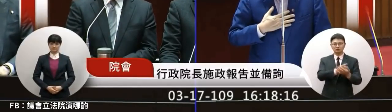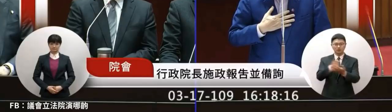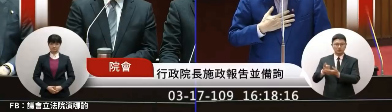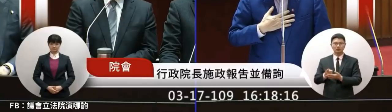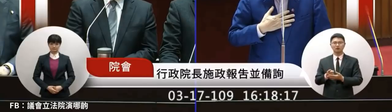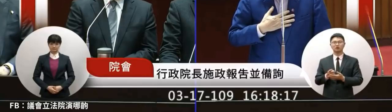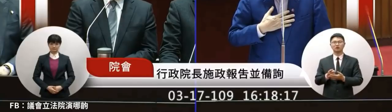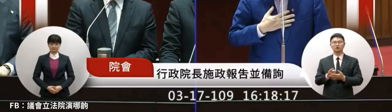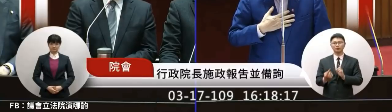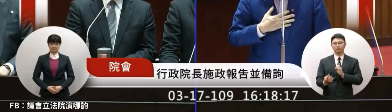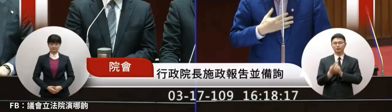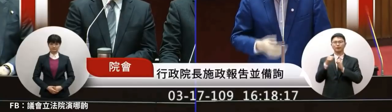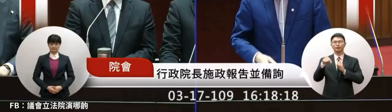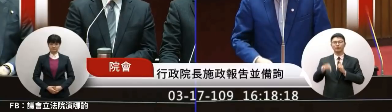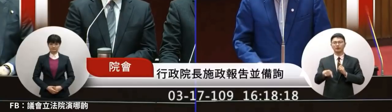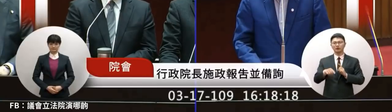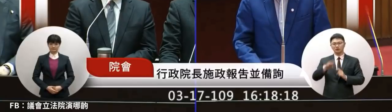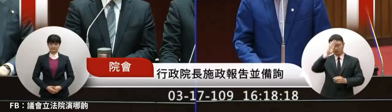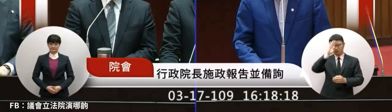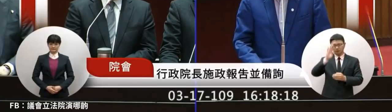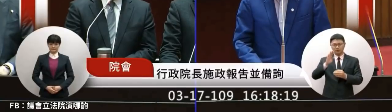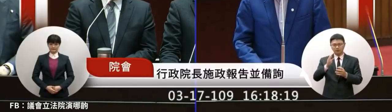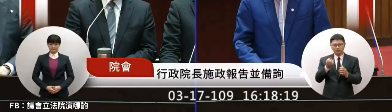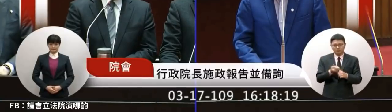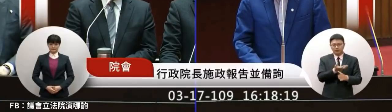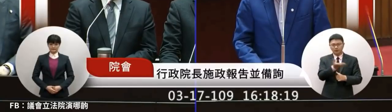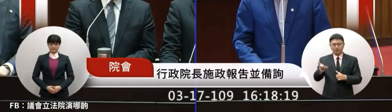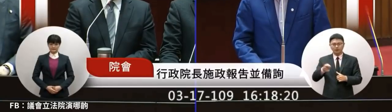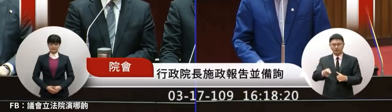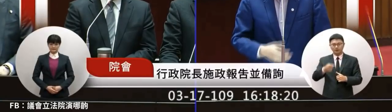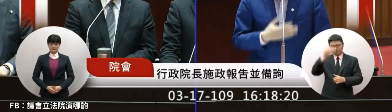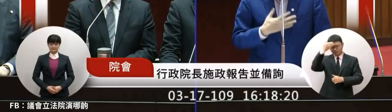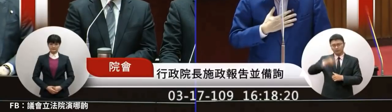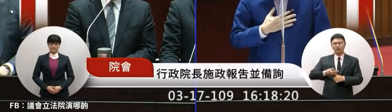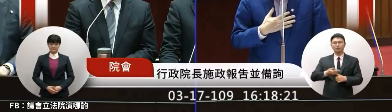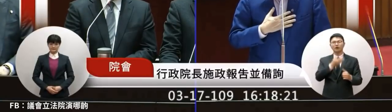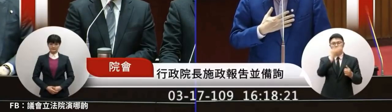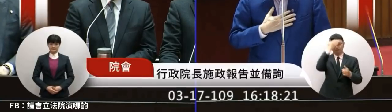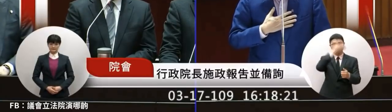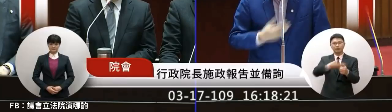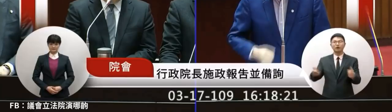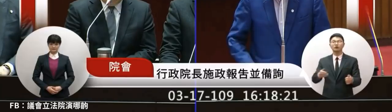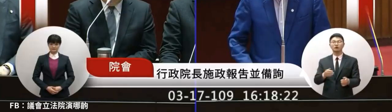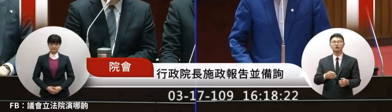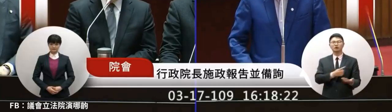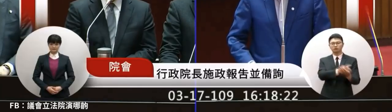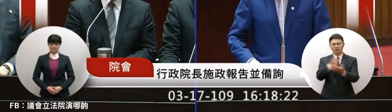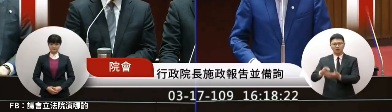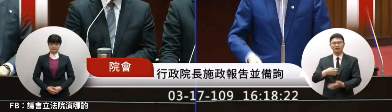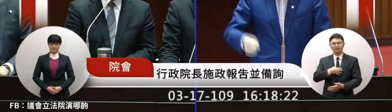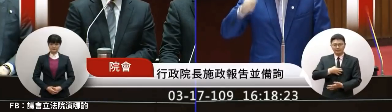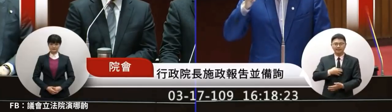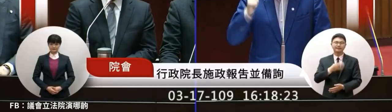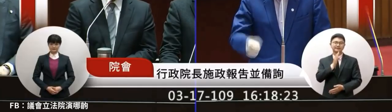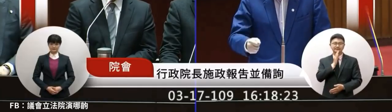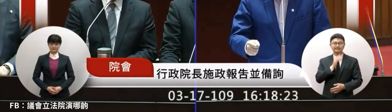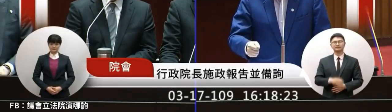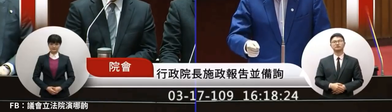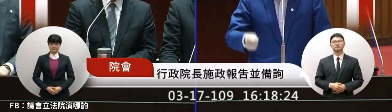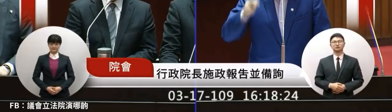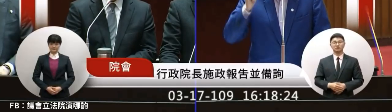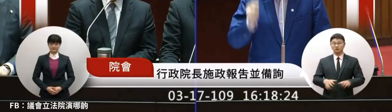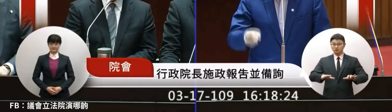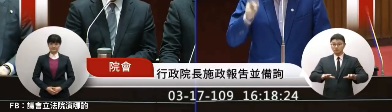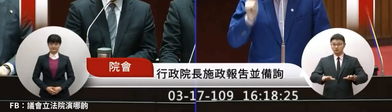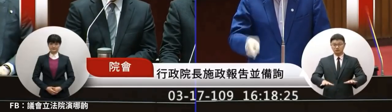一个这个疫情的这个干扰，大家心里都很无助。但是在这个此